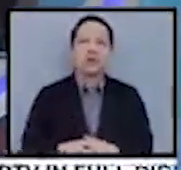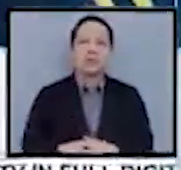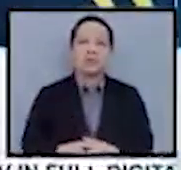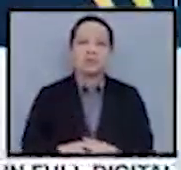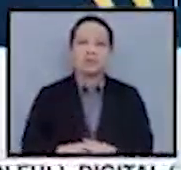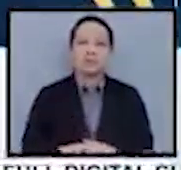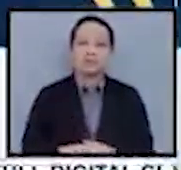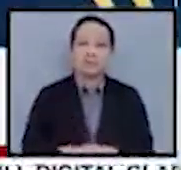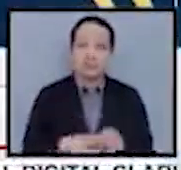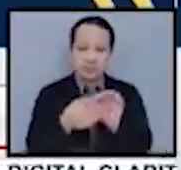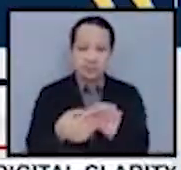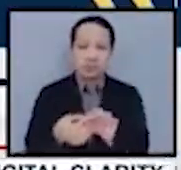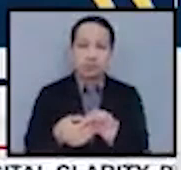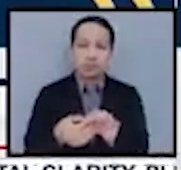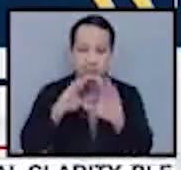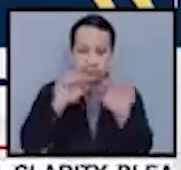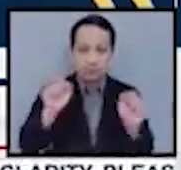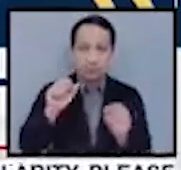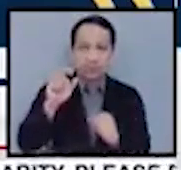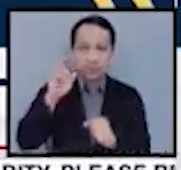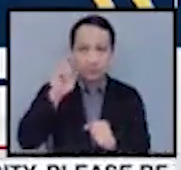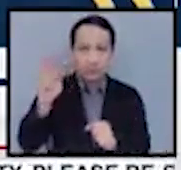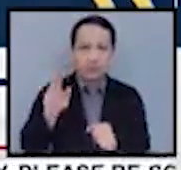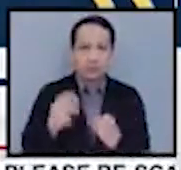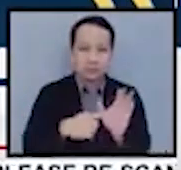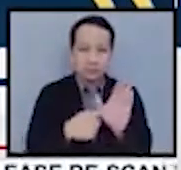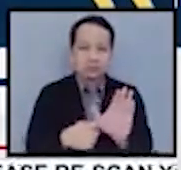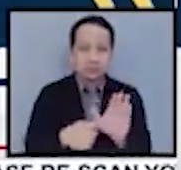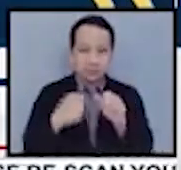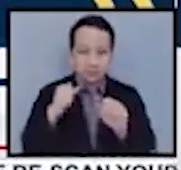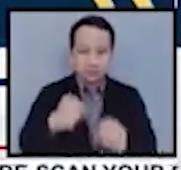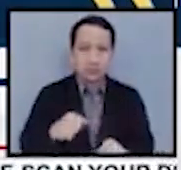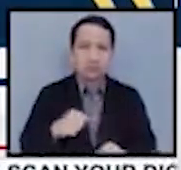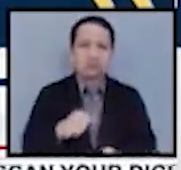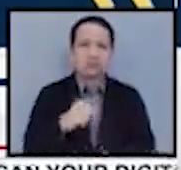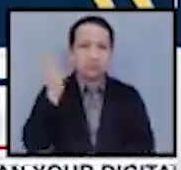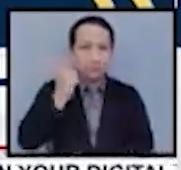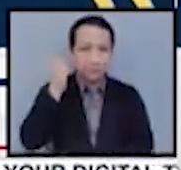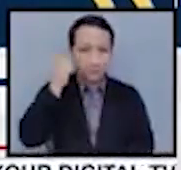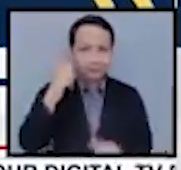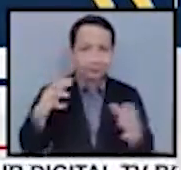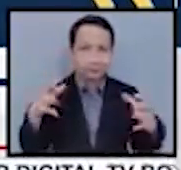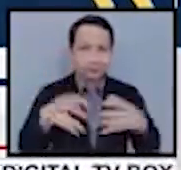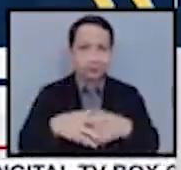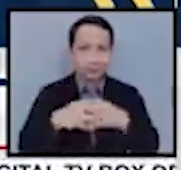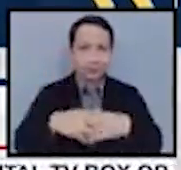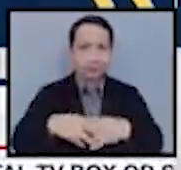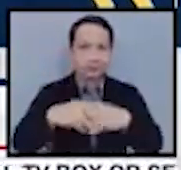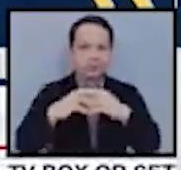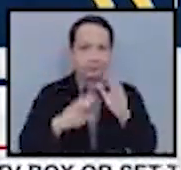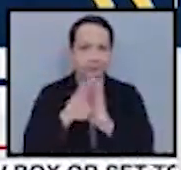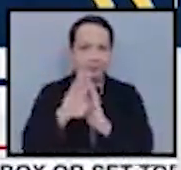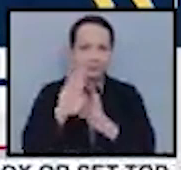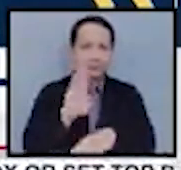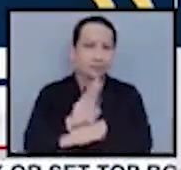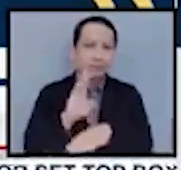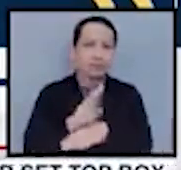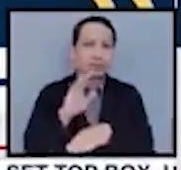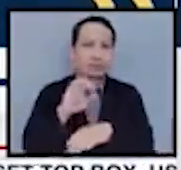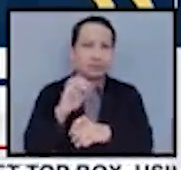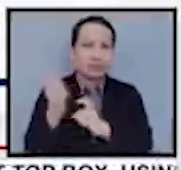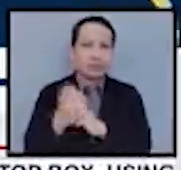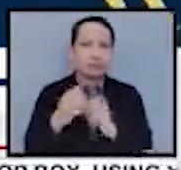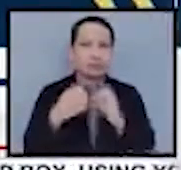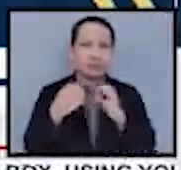Ayon po sa Pangulo, ipinapakita nito ang paninindigan ng gobyerno sa pagbuo ng isang umuunlad na business environment. Dagdag pa ng